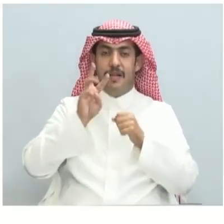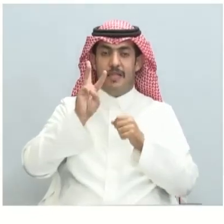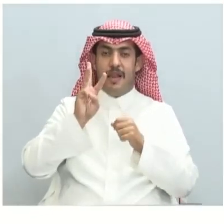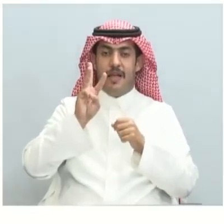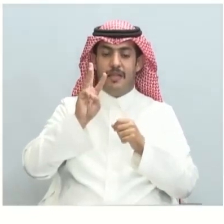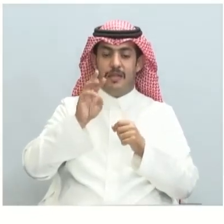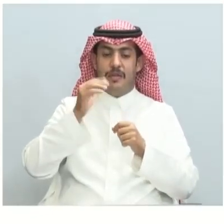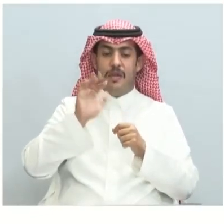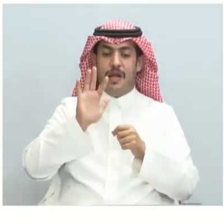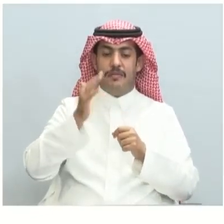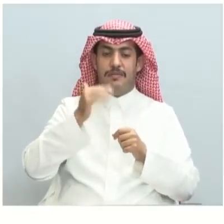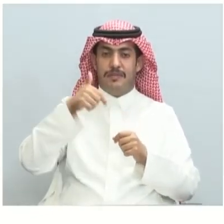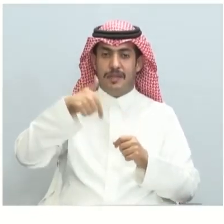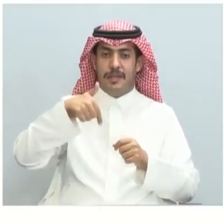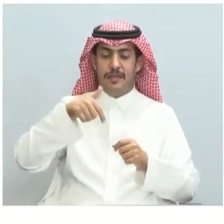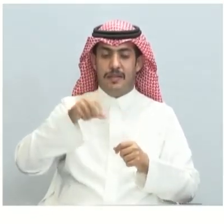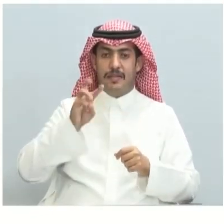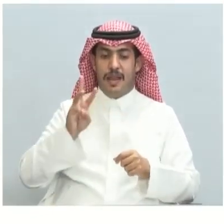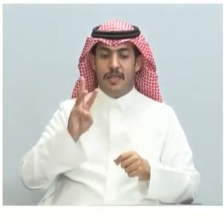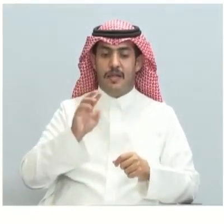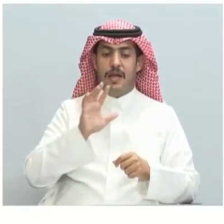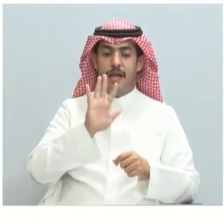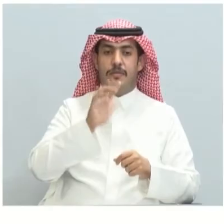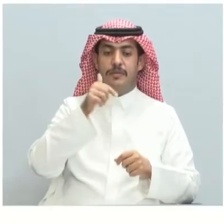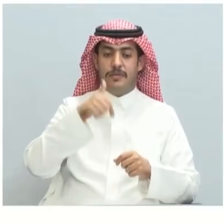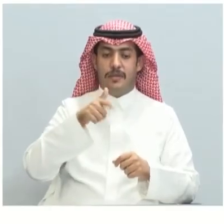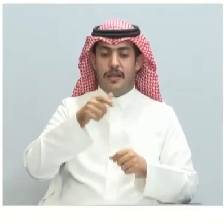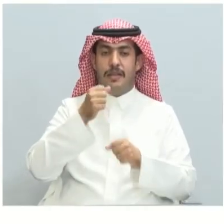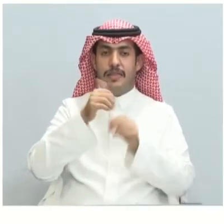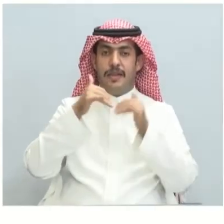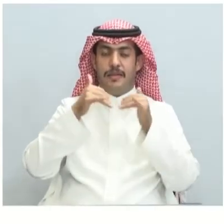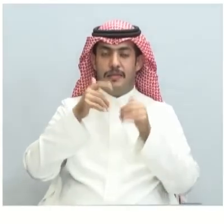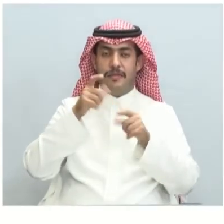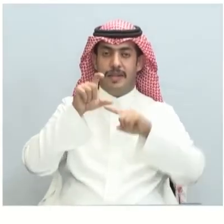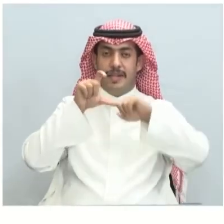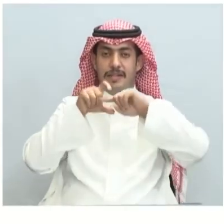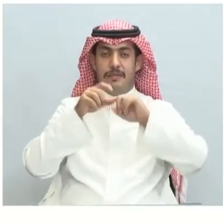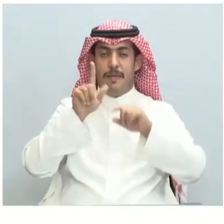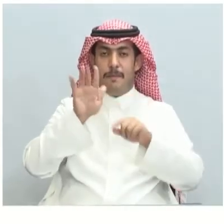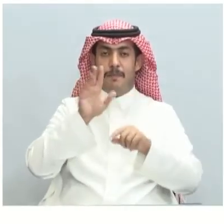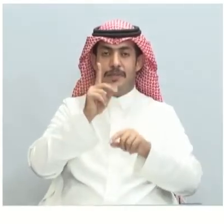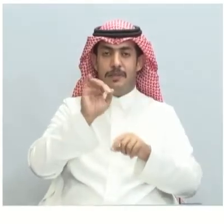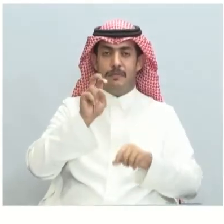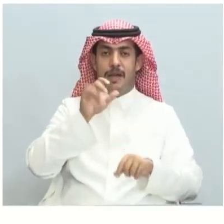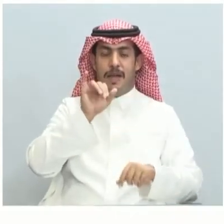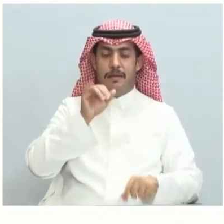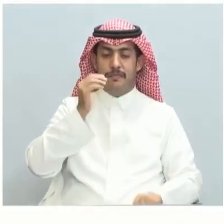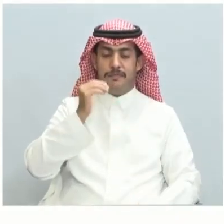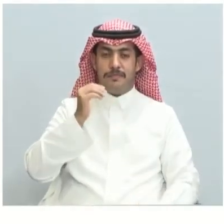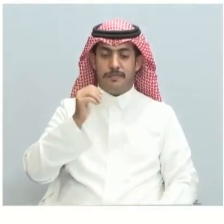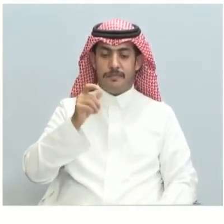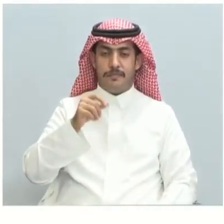ثلاثه وخمسه على سته الان سنرى باستخدام الطريقه في قسمه البسط على المقام اذا ساقوم